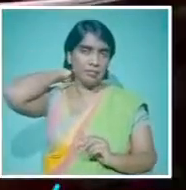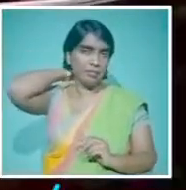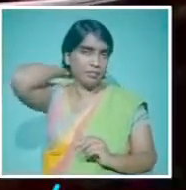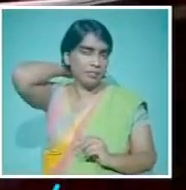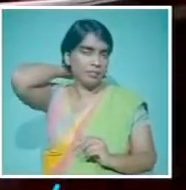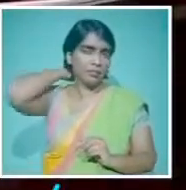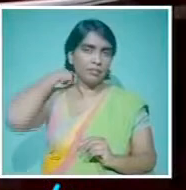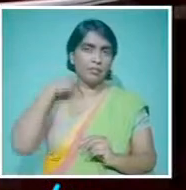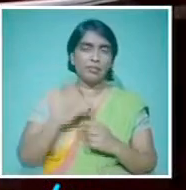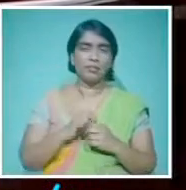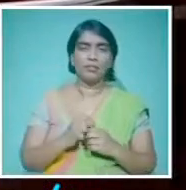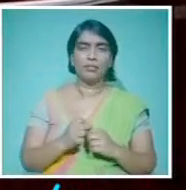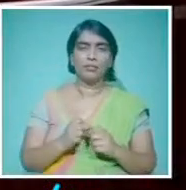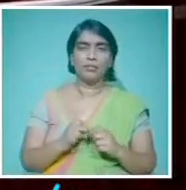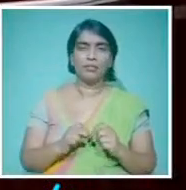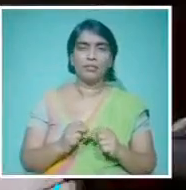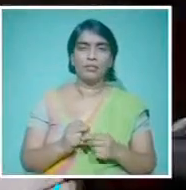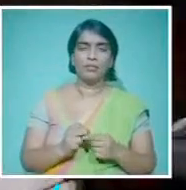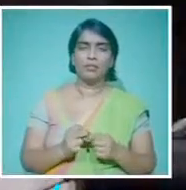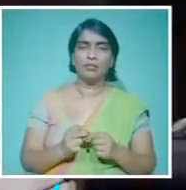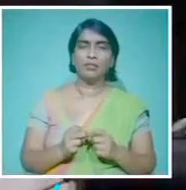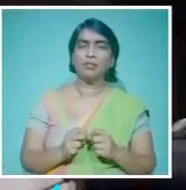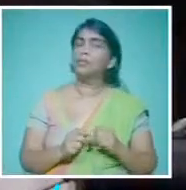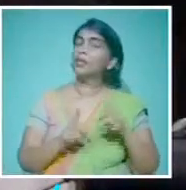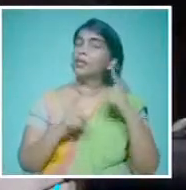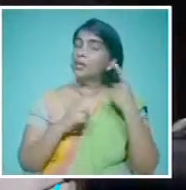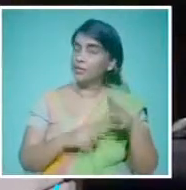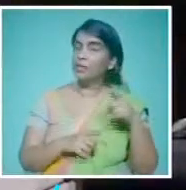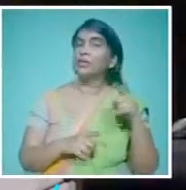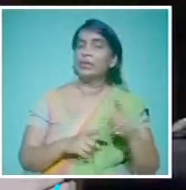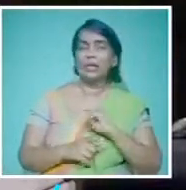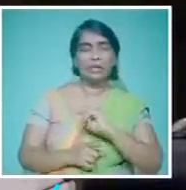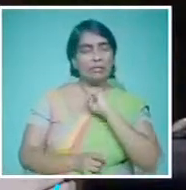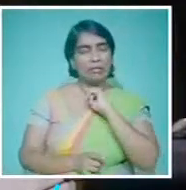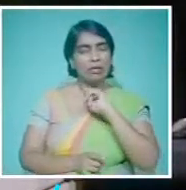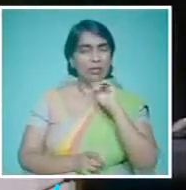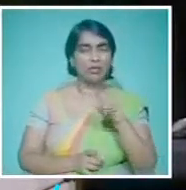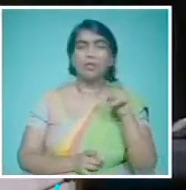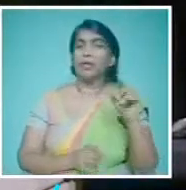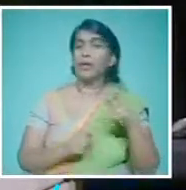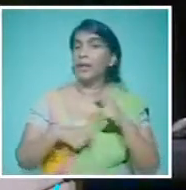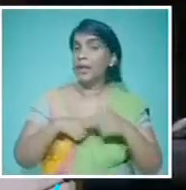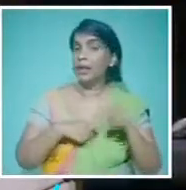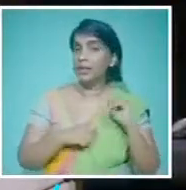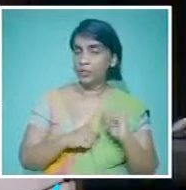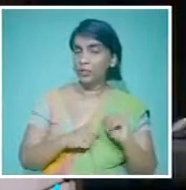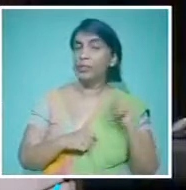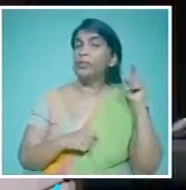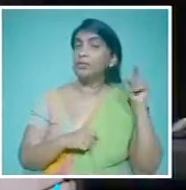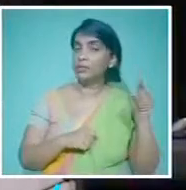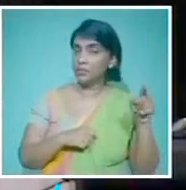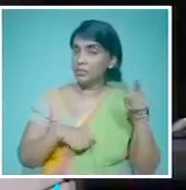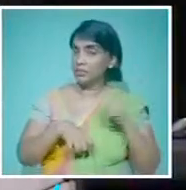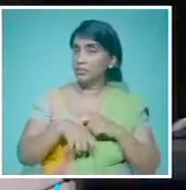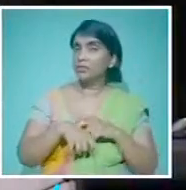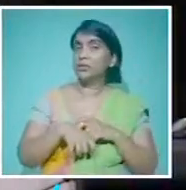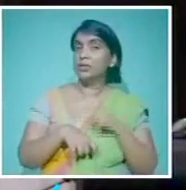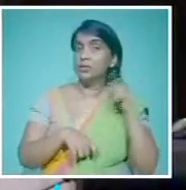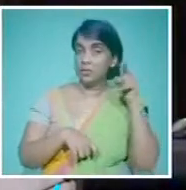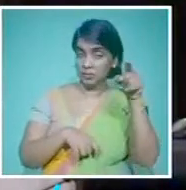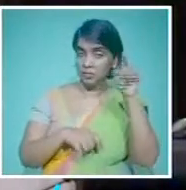yeah thank you එලිසා කෑගැව්වා මොකද හේතුව ඒ වෙලාවේ